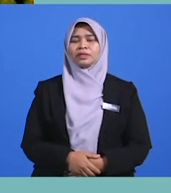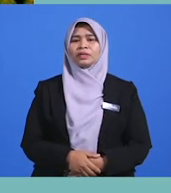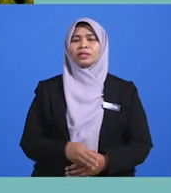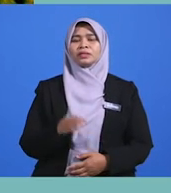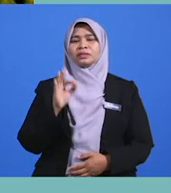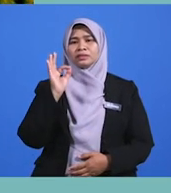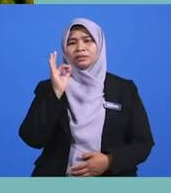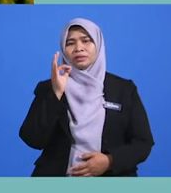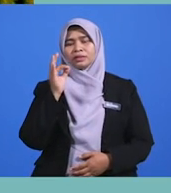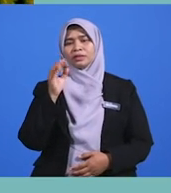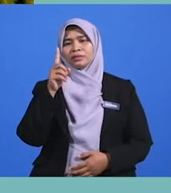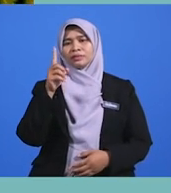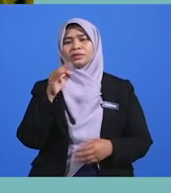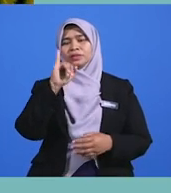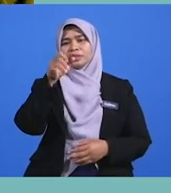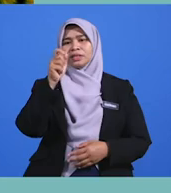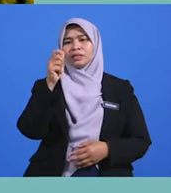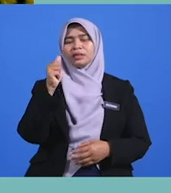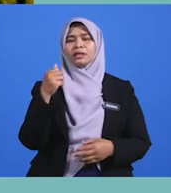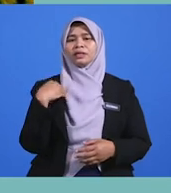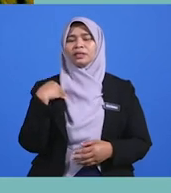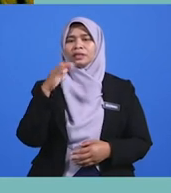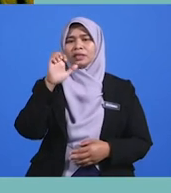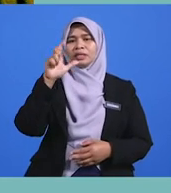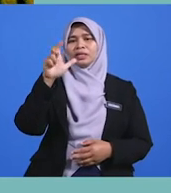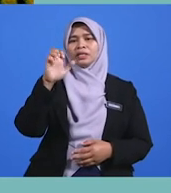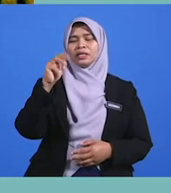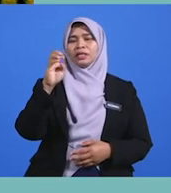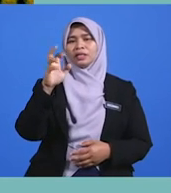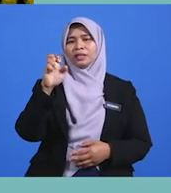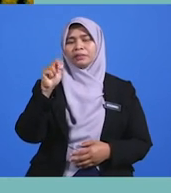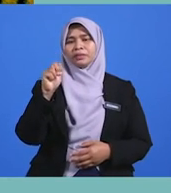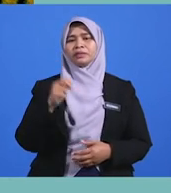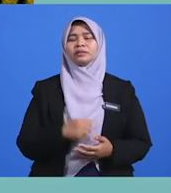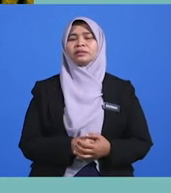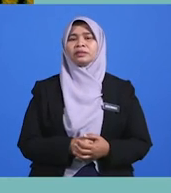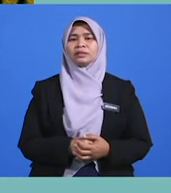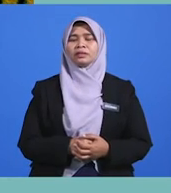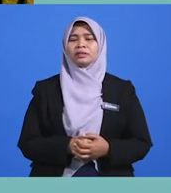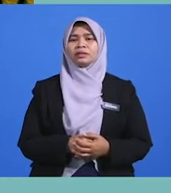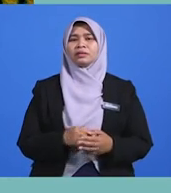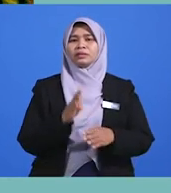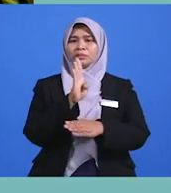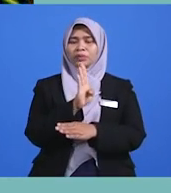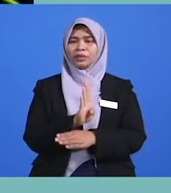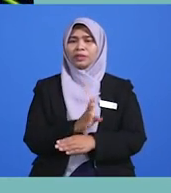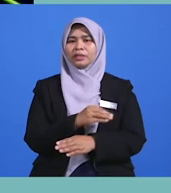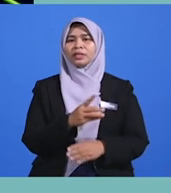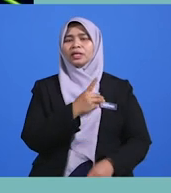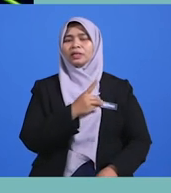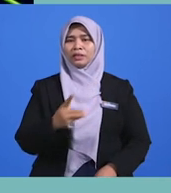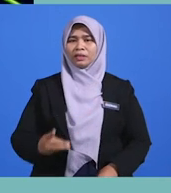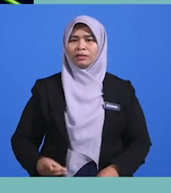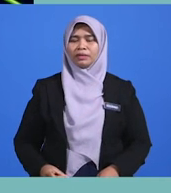Sesebuah jata mempunyai pelbagai elemen dan simbol yang mencerminkan kebanggaan sejarah, budaya dan kedaulatan